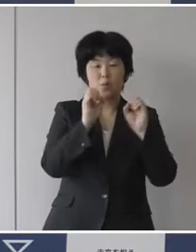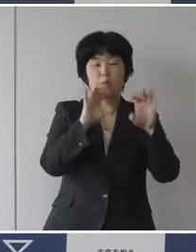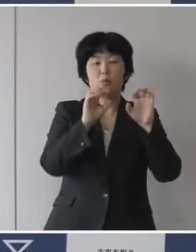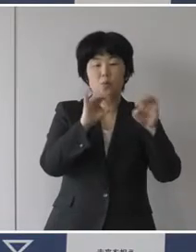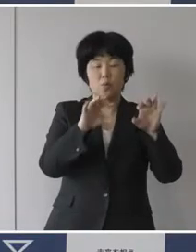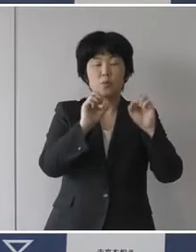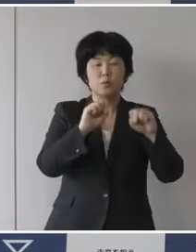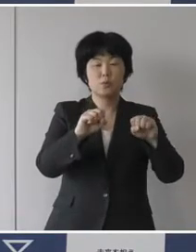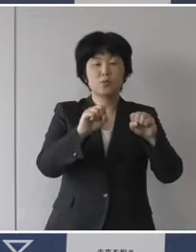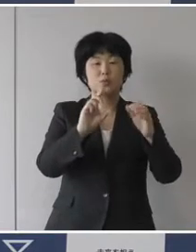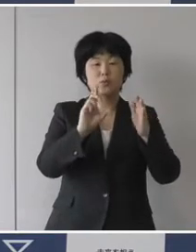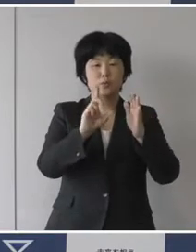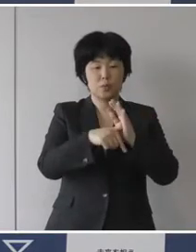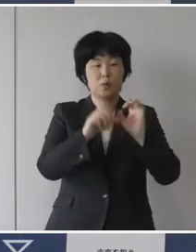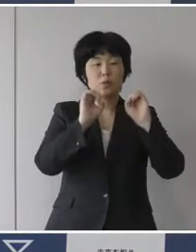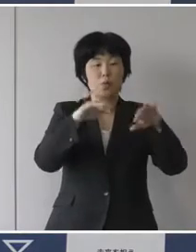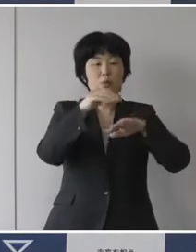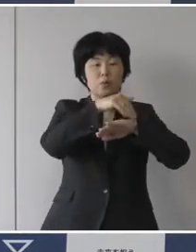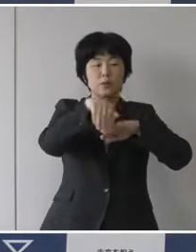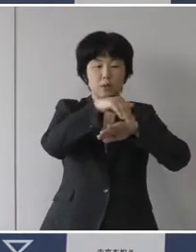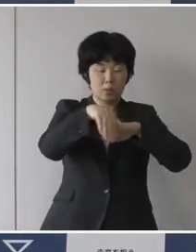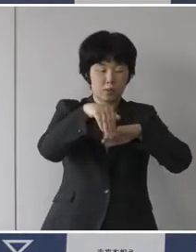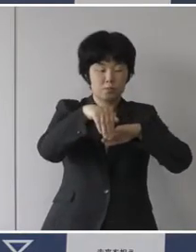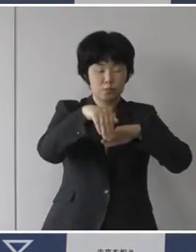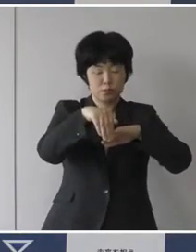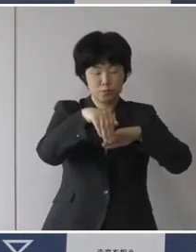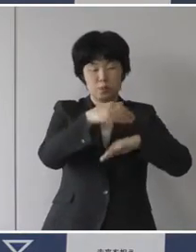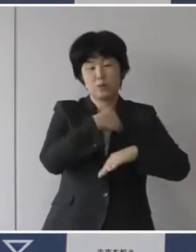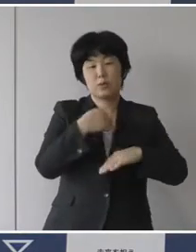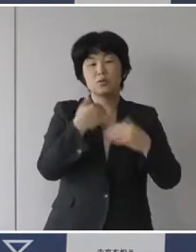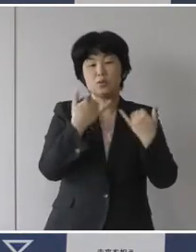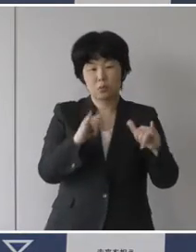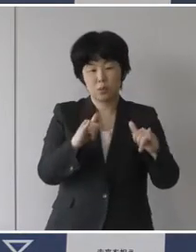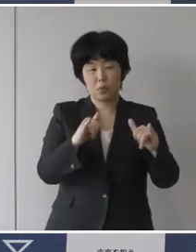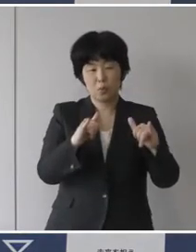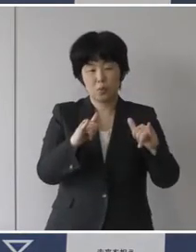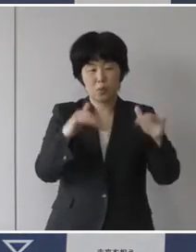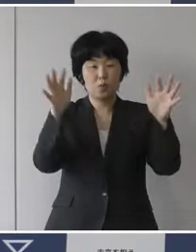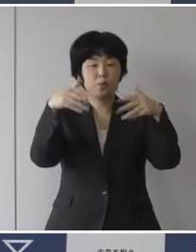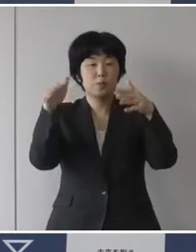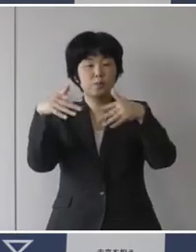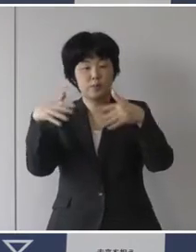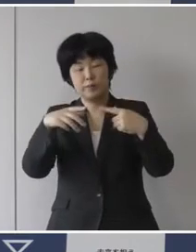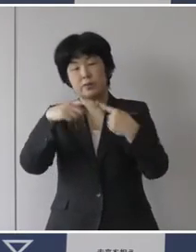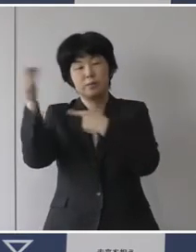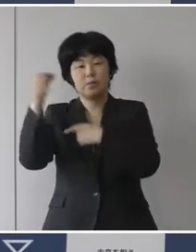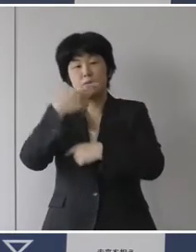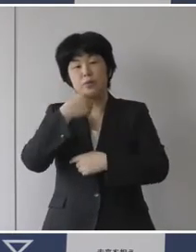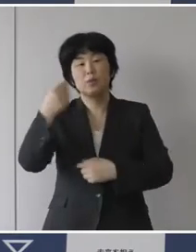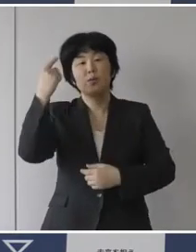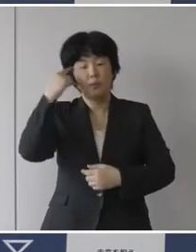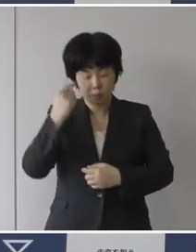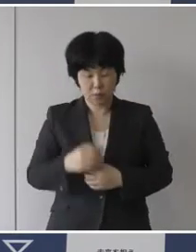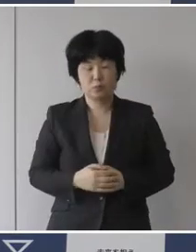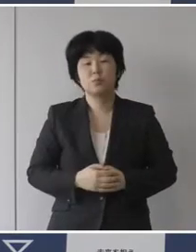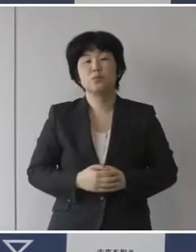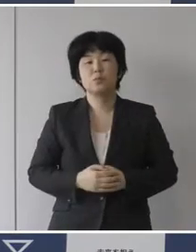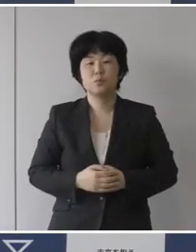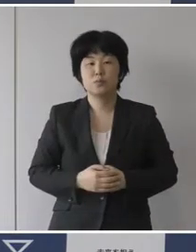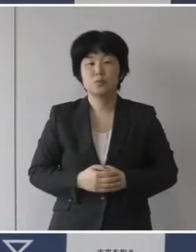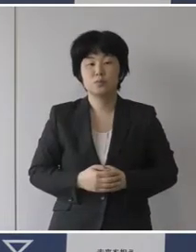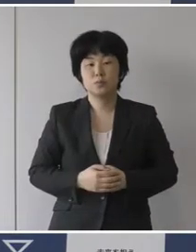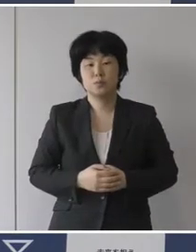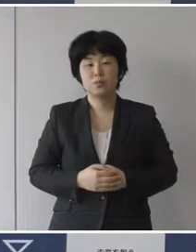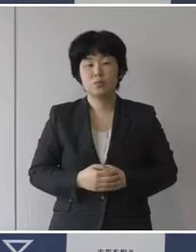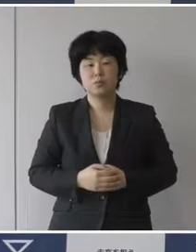と、それぞれ1、2名の方を登用したいというふうに考えております。そういった方